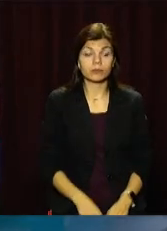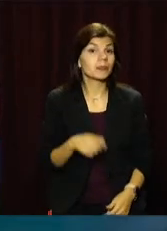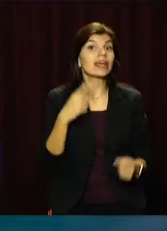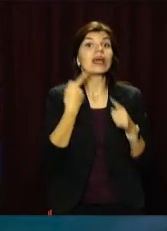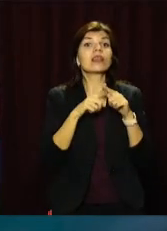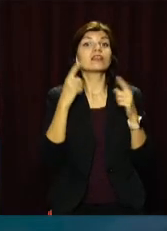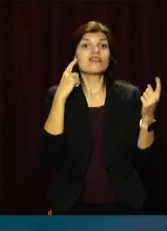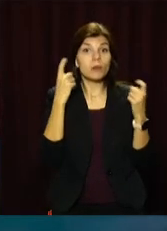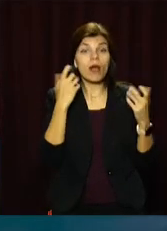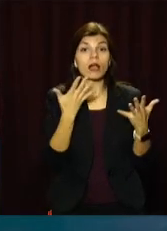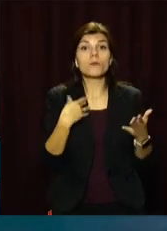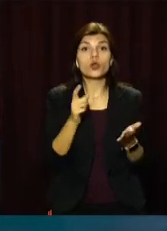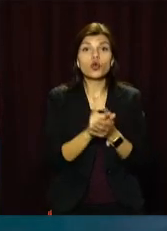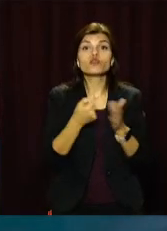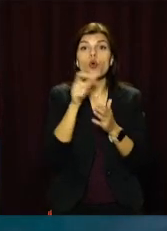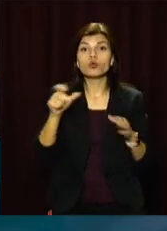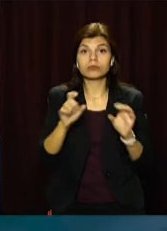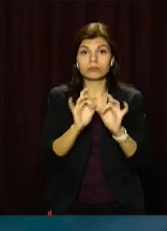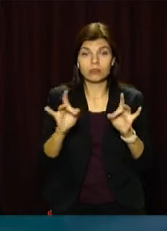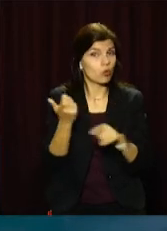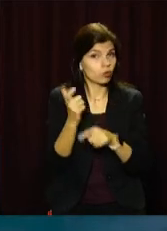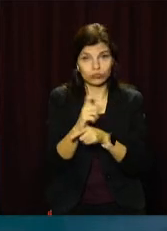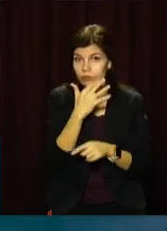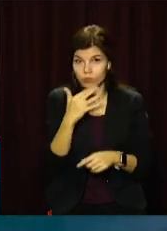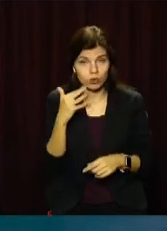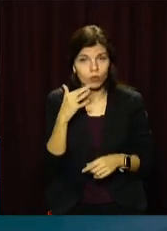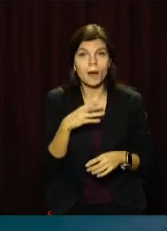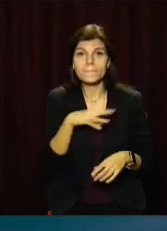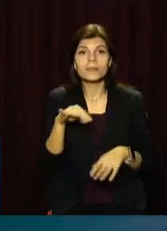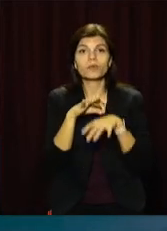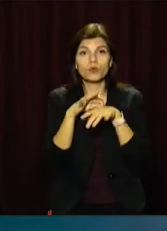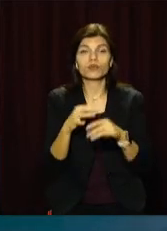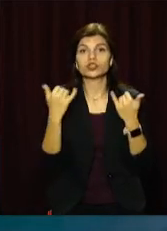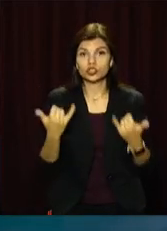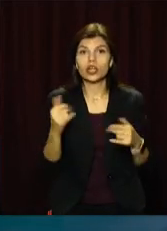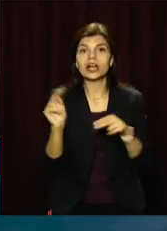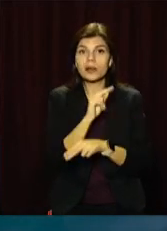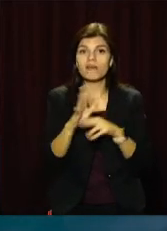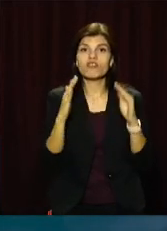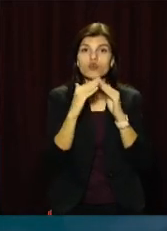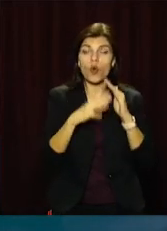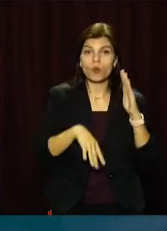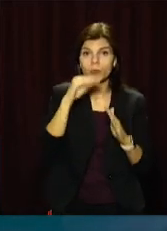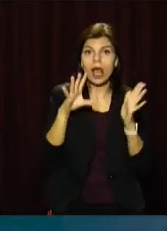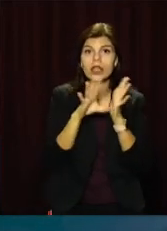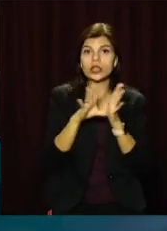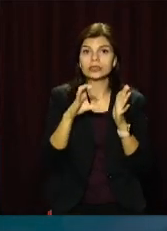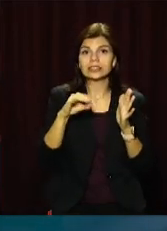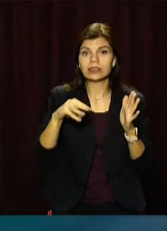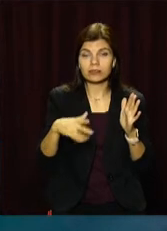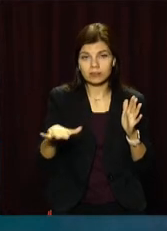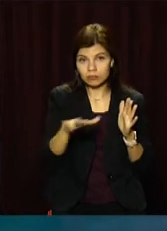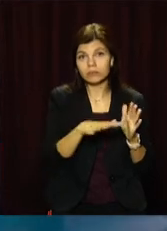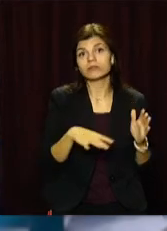Информация, которую мы должны донести до людей дома, очень много. Мы проводим сейчас ремонт в доме электросети.